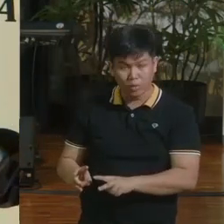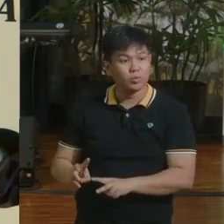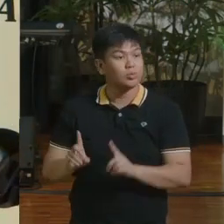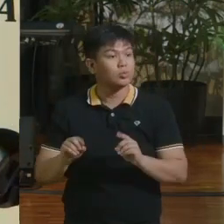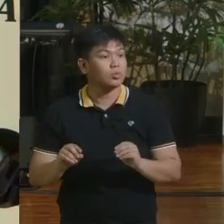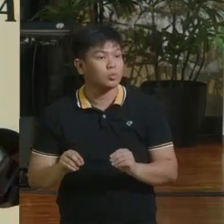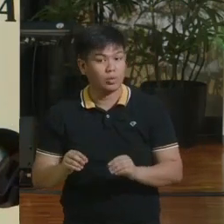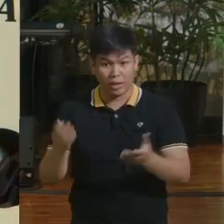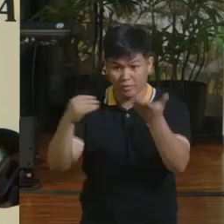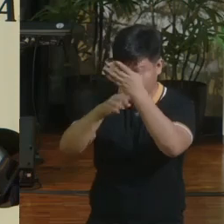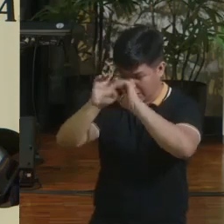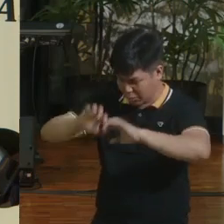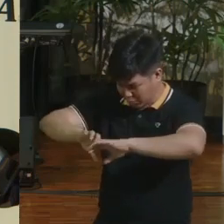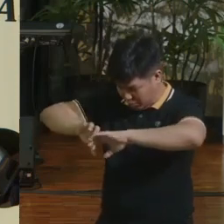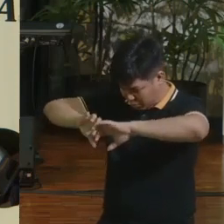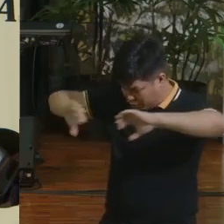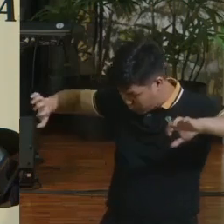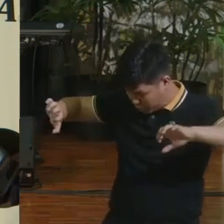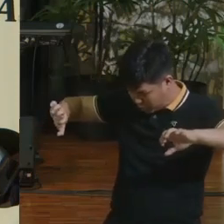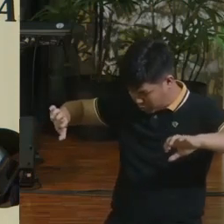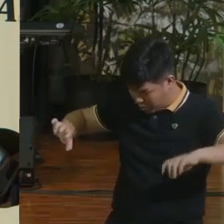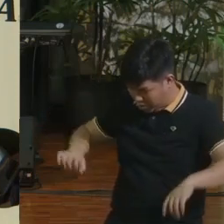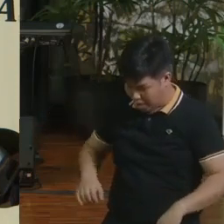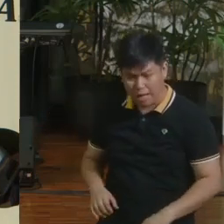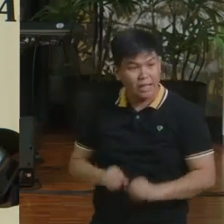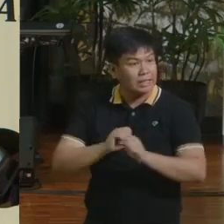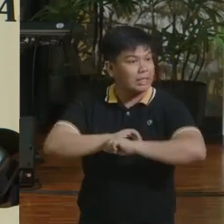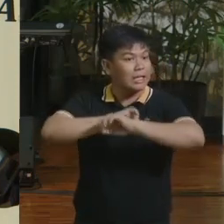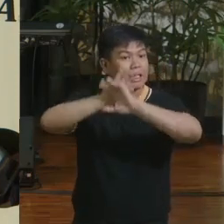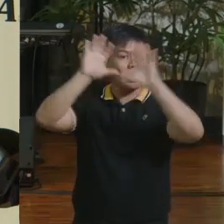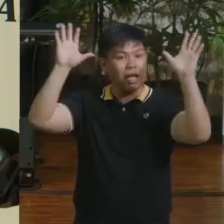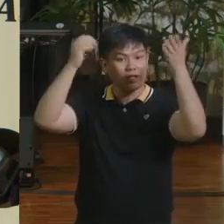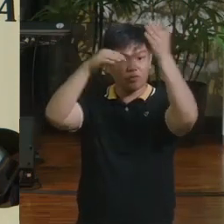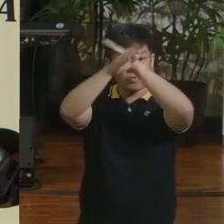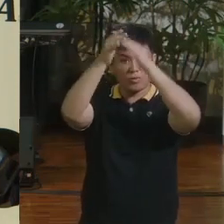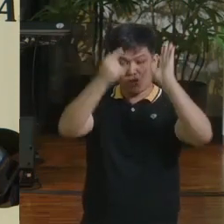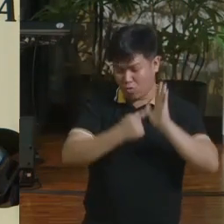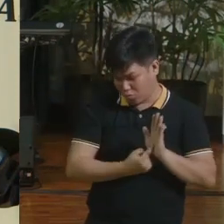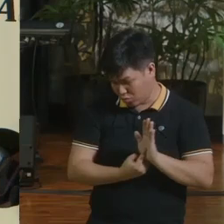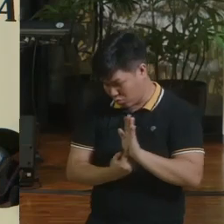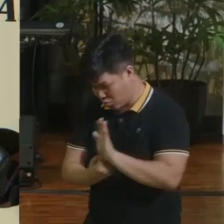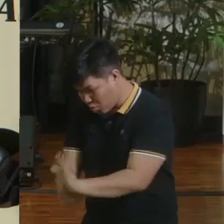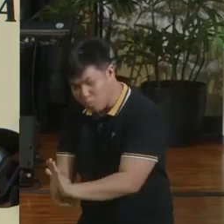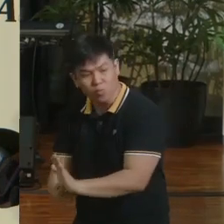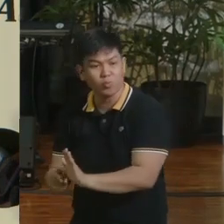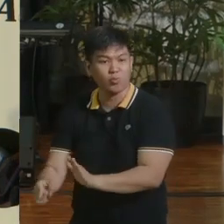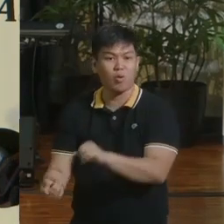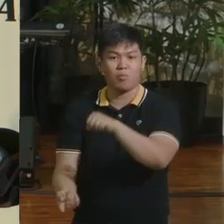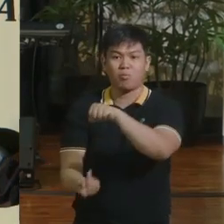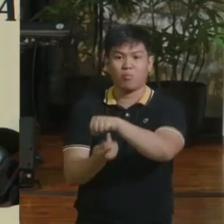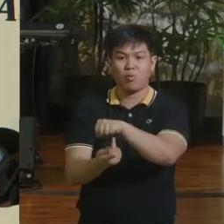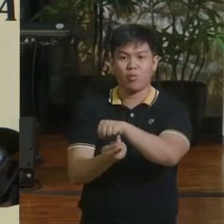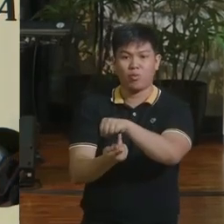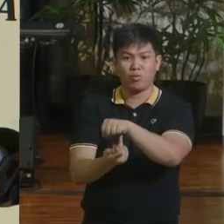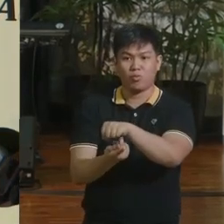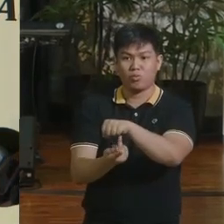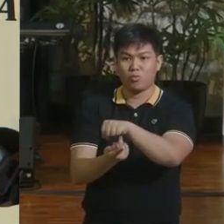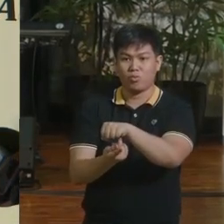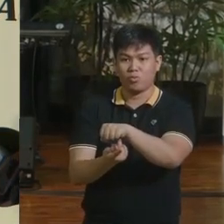at Kanyang itinulot na yung ilaw ng kalwalhatian ni Kristo ay